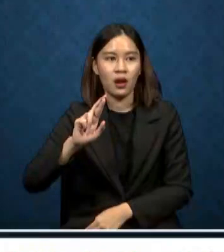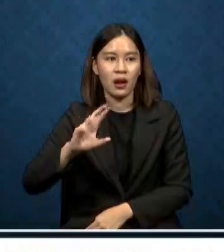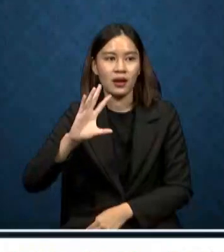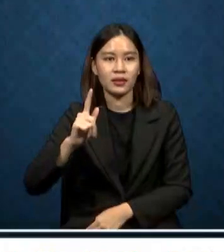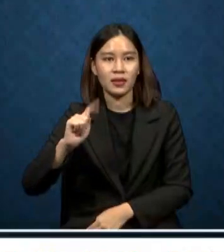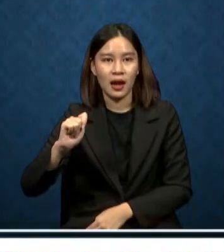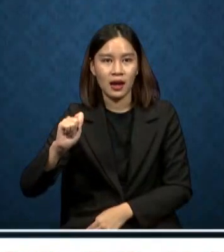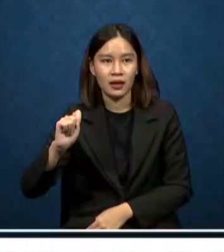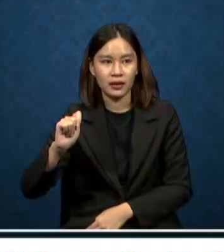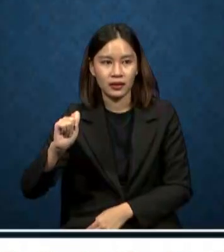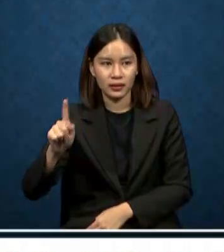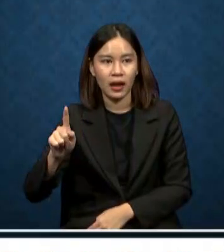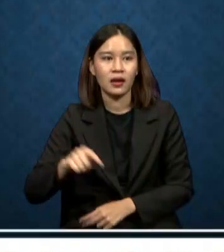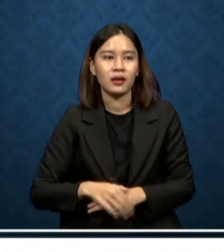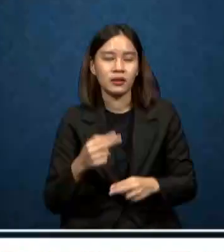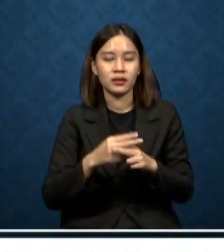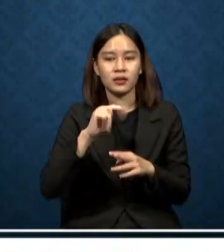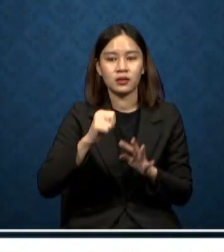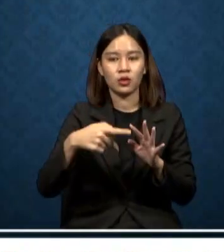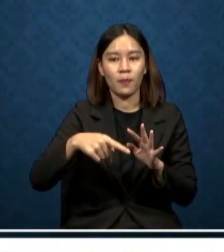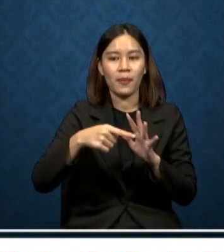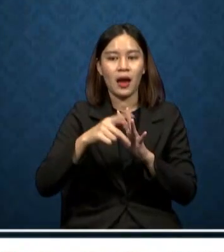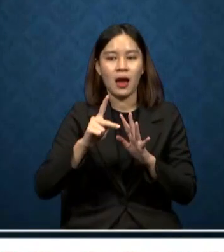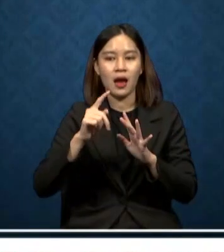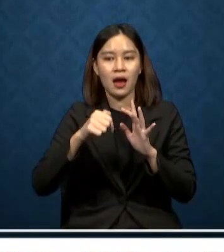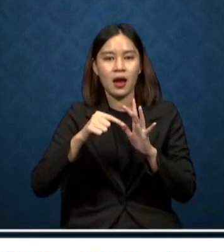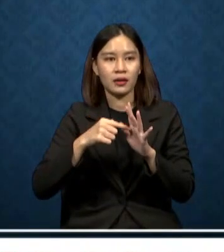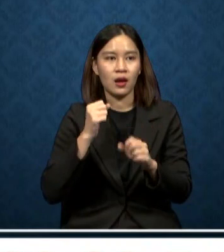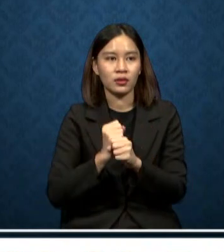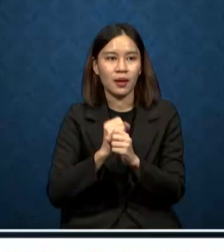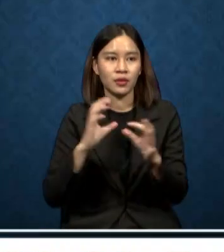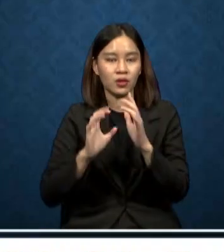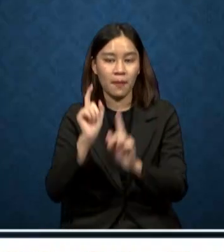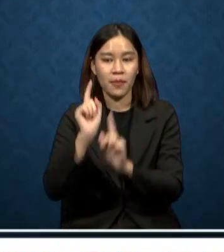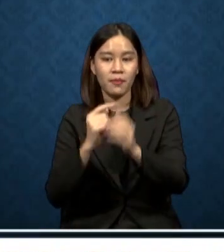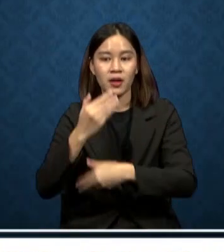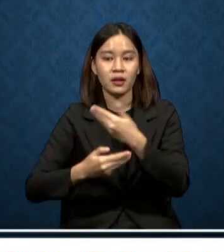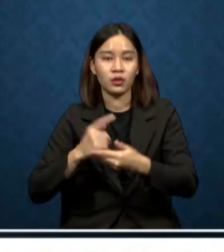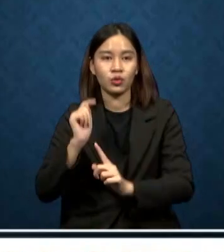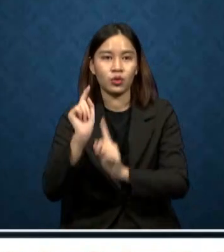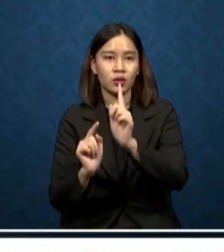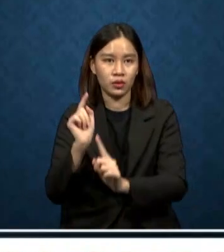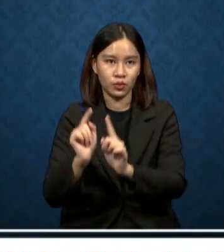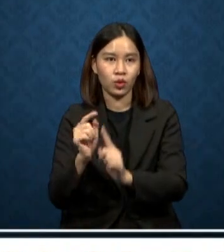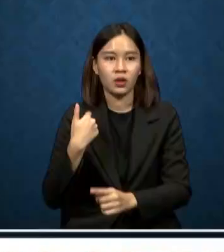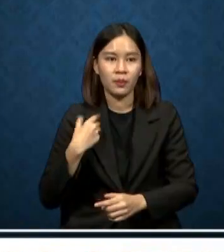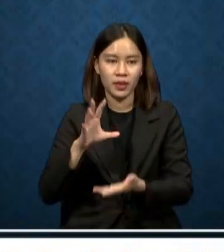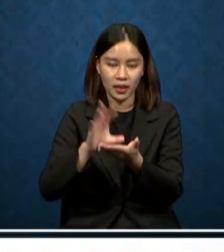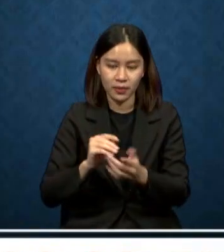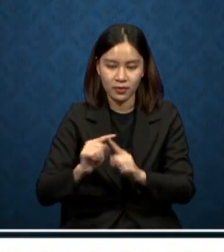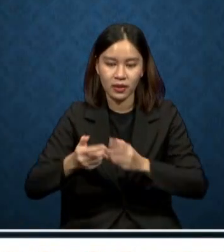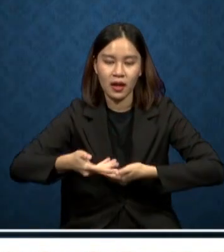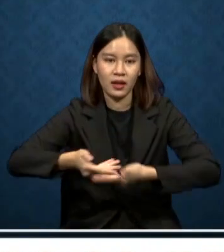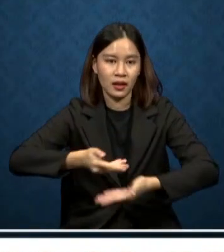์แล้วกมีคุ ประเก้า สุจาริคุณนะครั ตลดหกทรัพย์ แ่งปเทศทายเปผู้แทร ซึผมกล่าวแล้ว เรานแรกเปลยก็คดเหละ